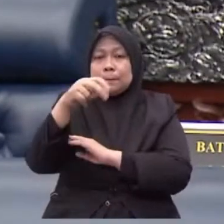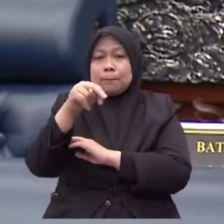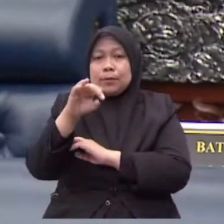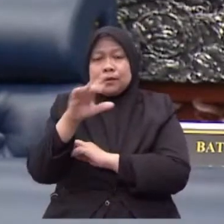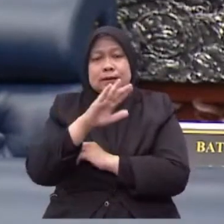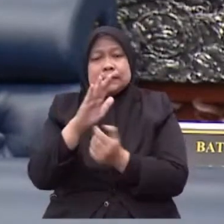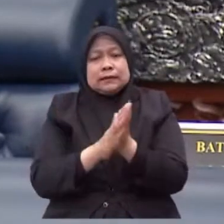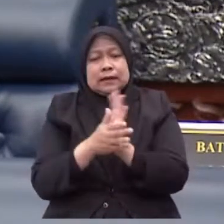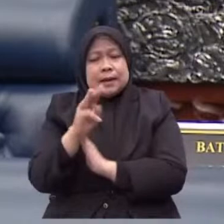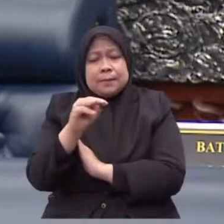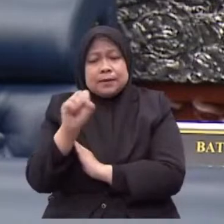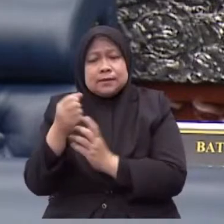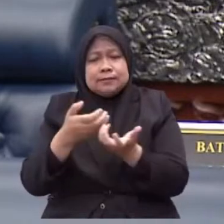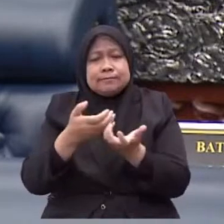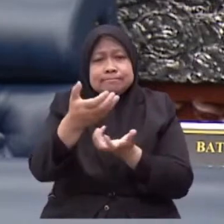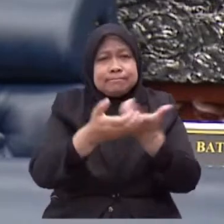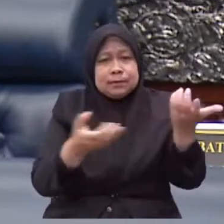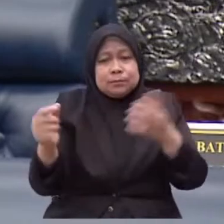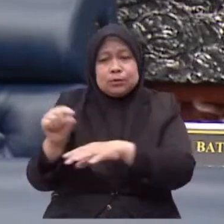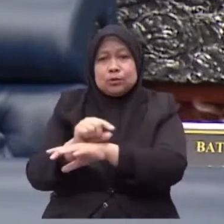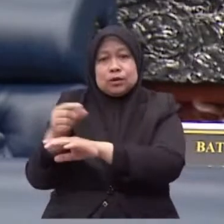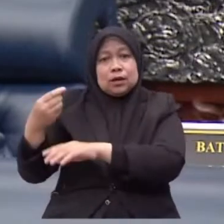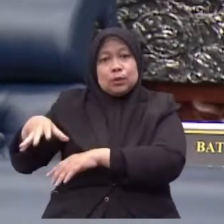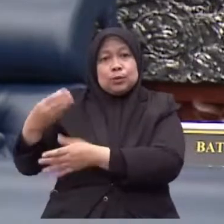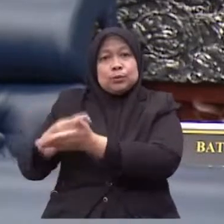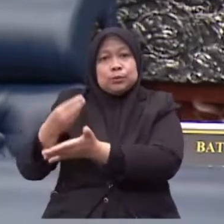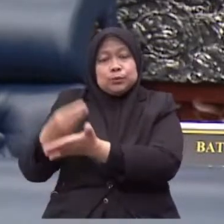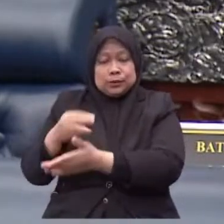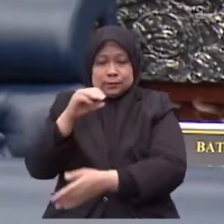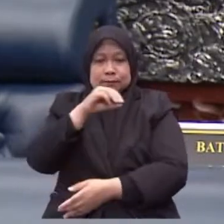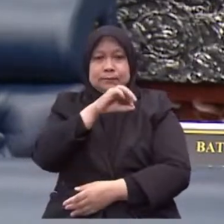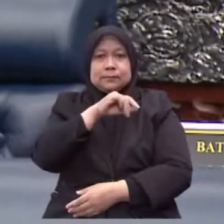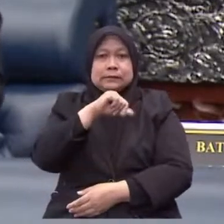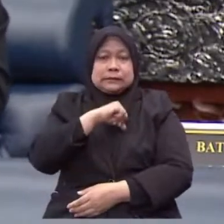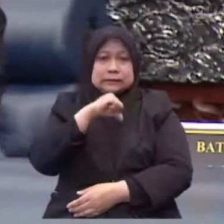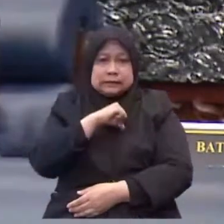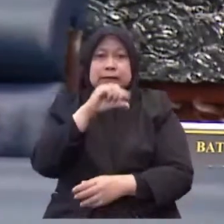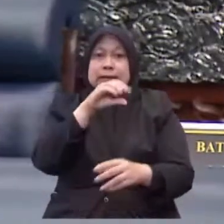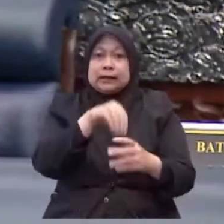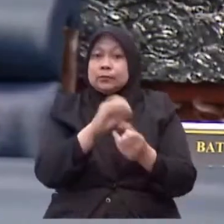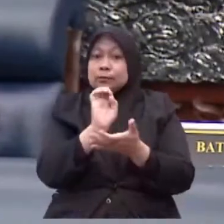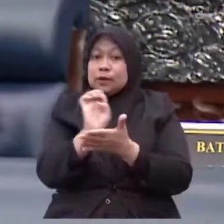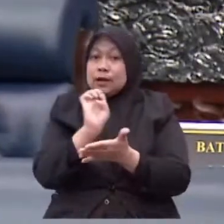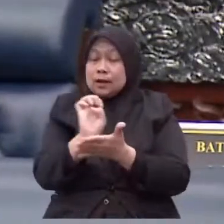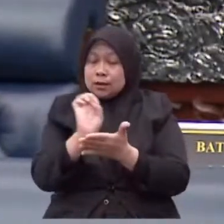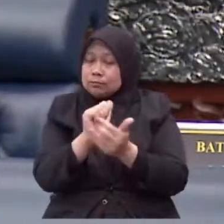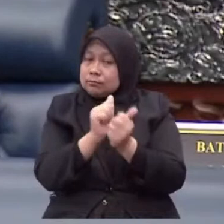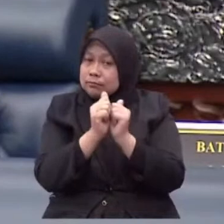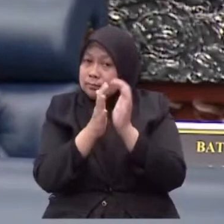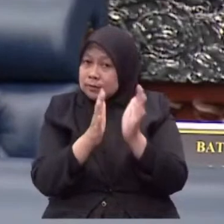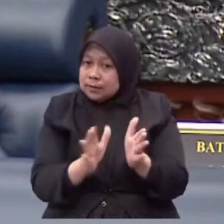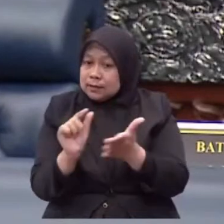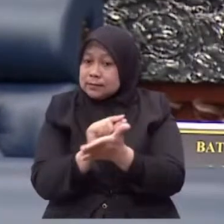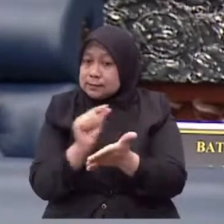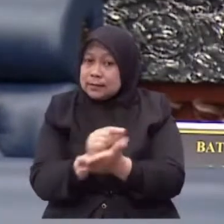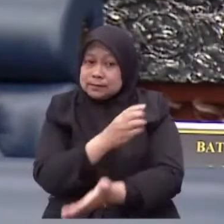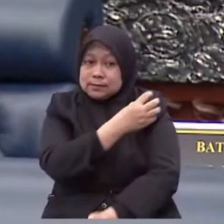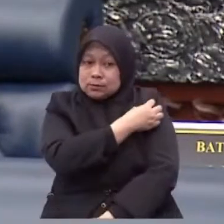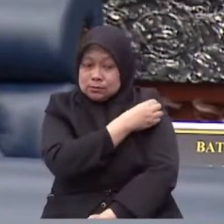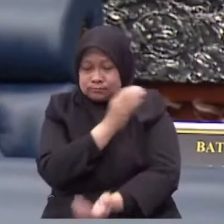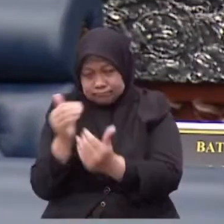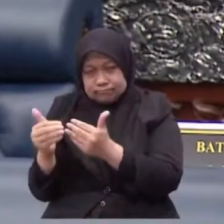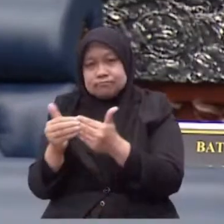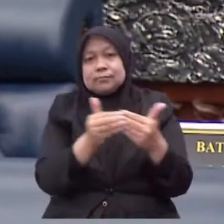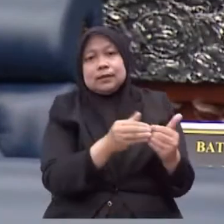sama mengage dan menggunakan peruntukan dalaman bagi memastikan Elang latihan atlet dan gaji judul